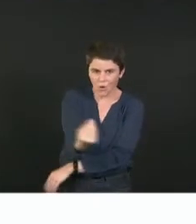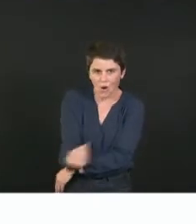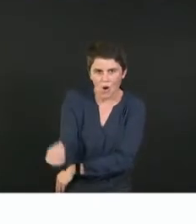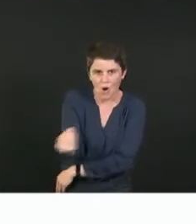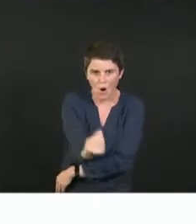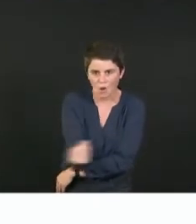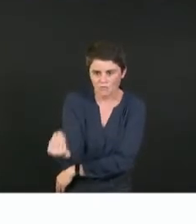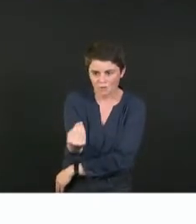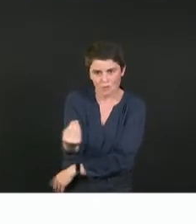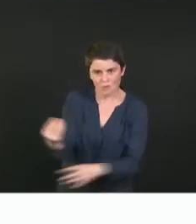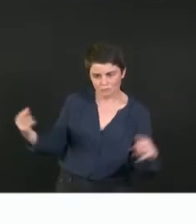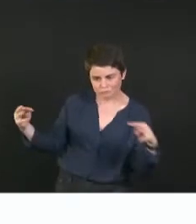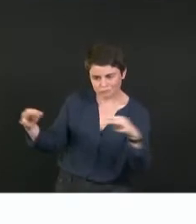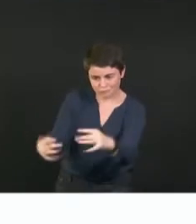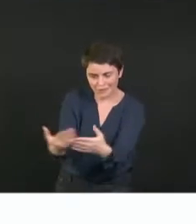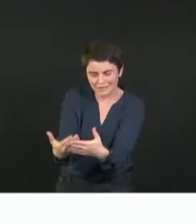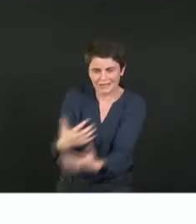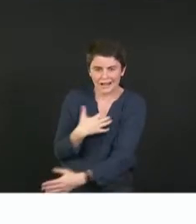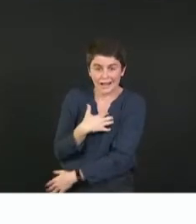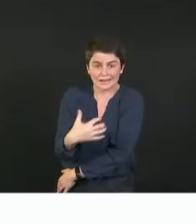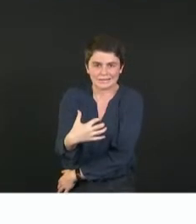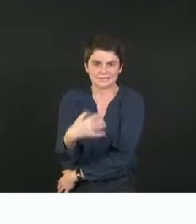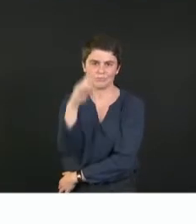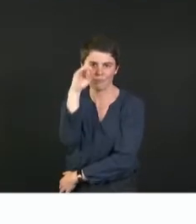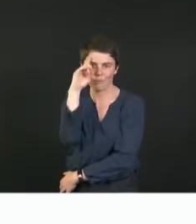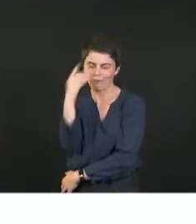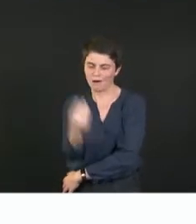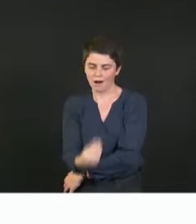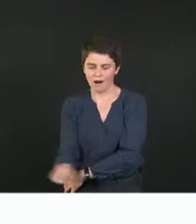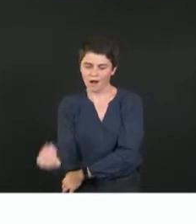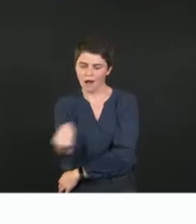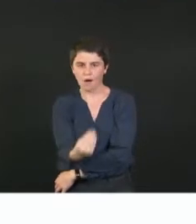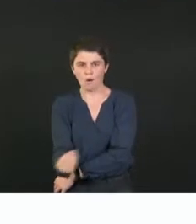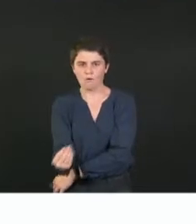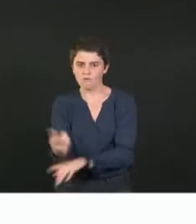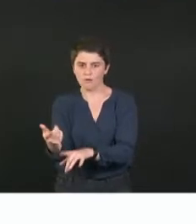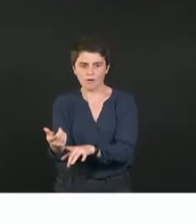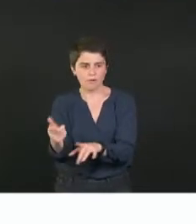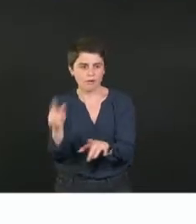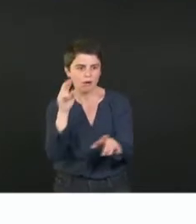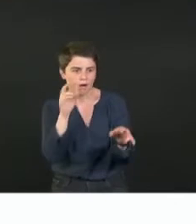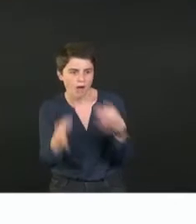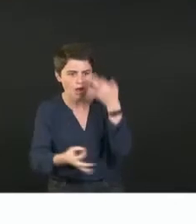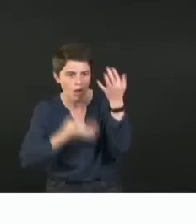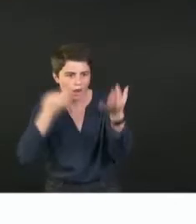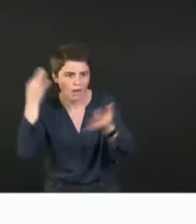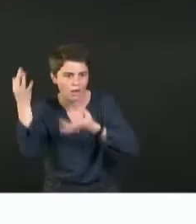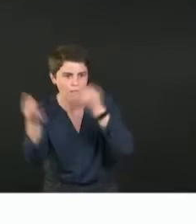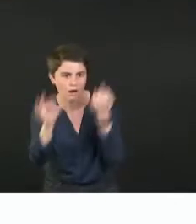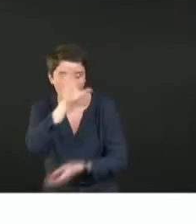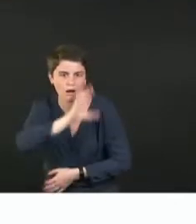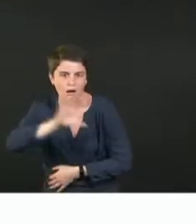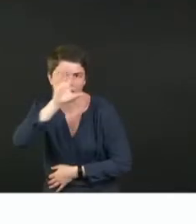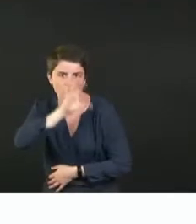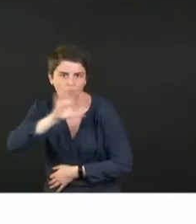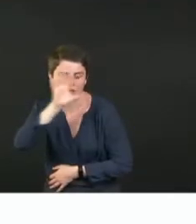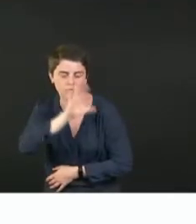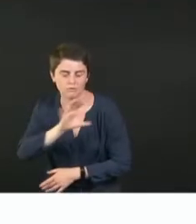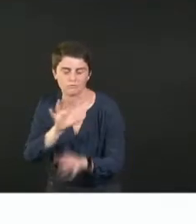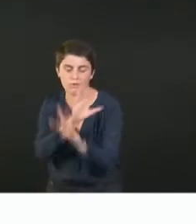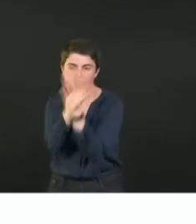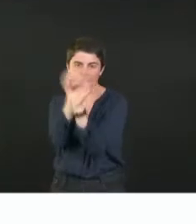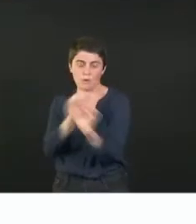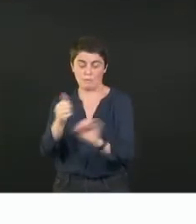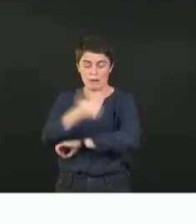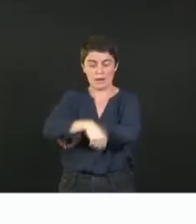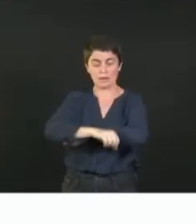enfants, c'est-à-dire qu'ils ont une capacité d'émerveillement qui est juste fabuleuse. Moi, j'étais la semaine dernière